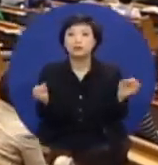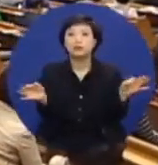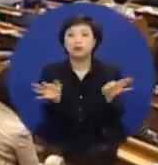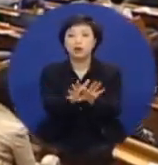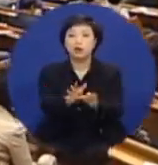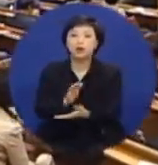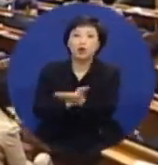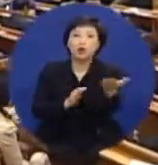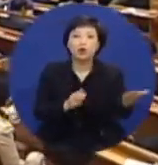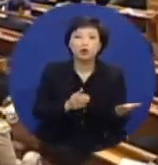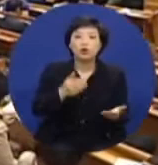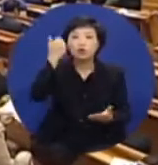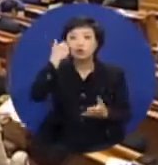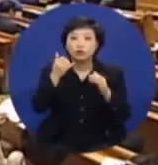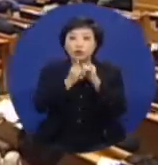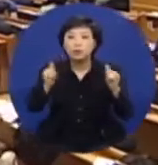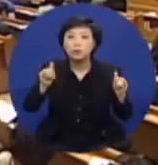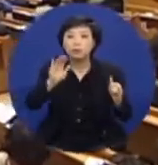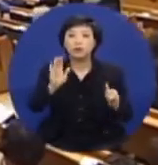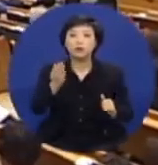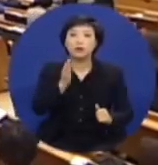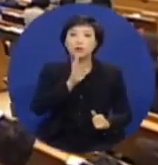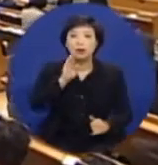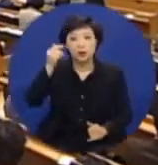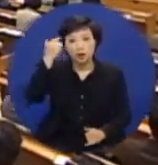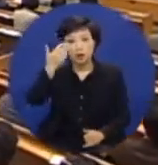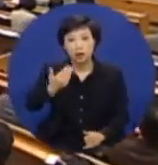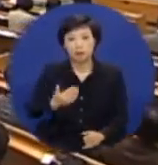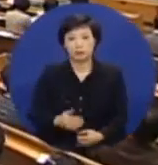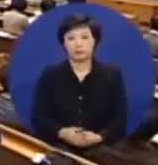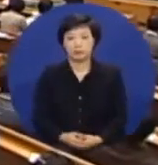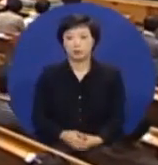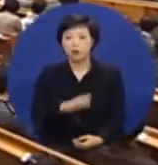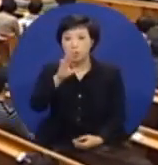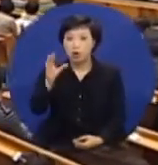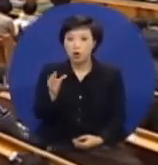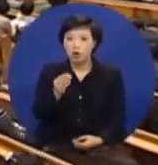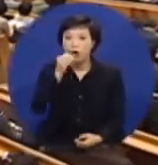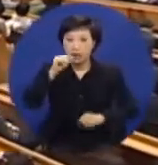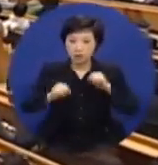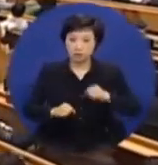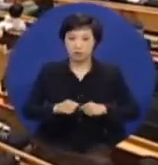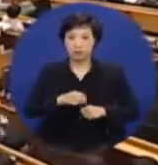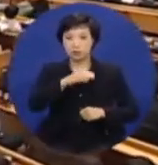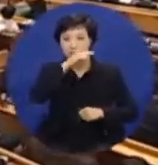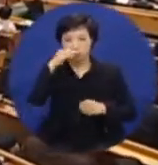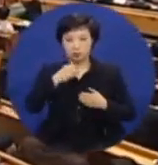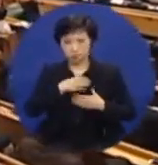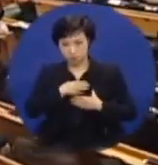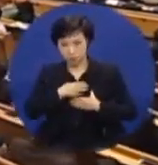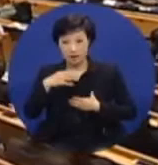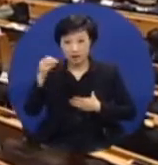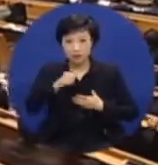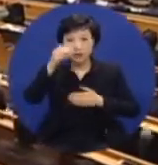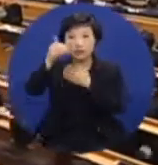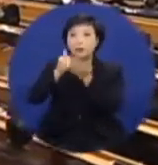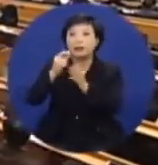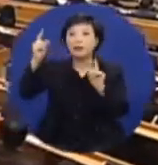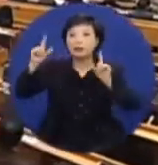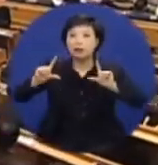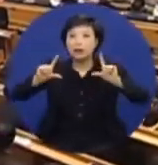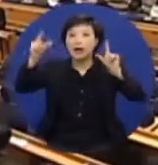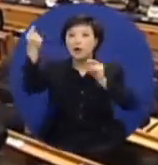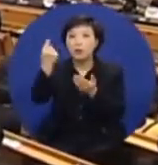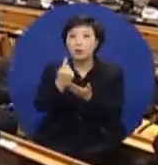너희가 어떠한 사람이 되어야 마땅한 요 거룩한 행실과 경건함으로 하나님의 날이 임하기를 바라보고